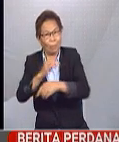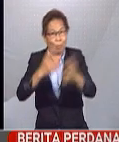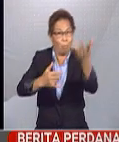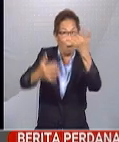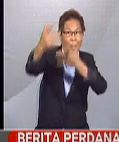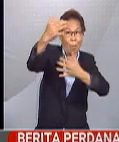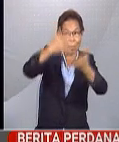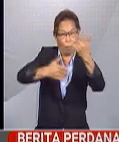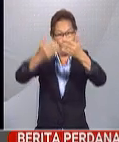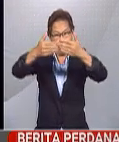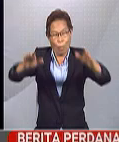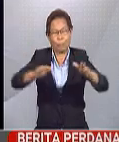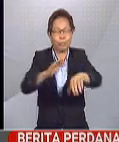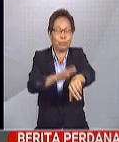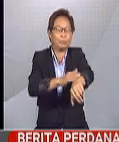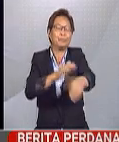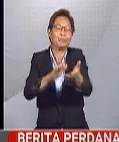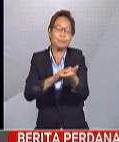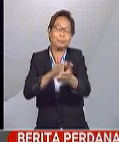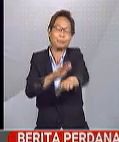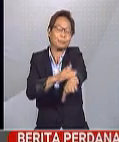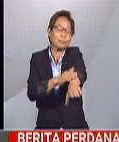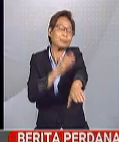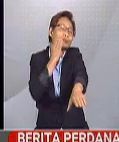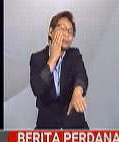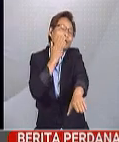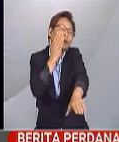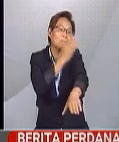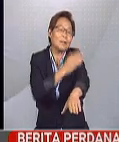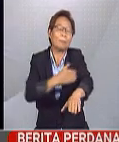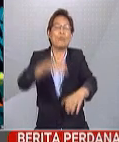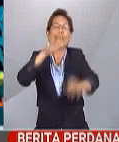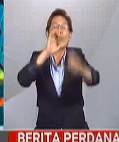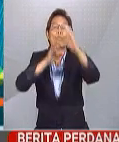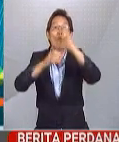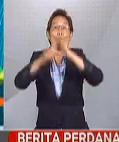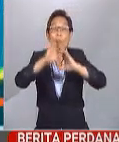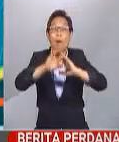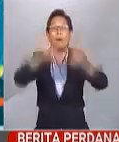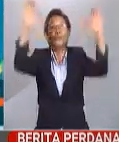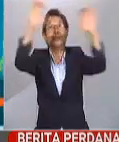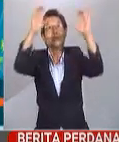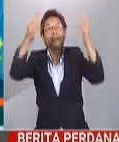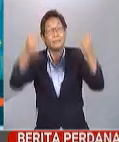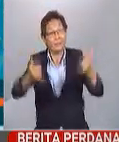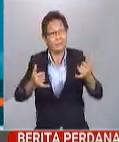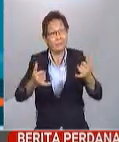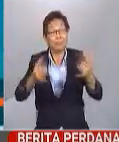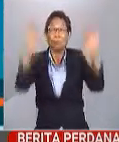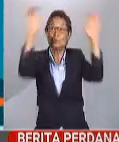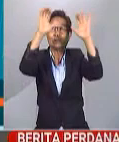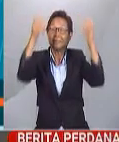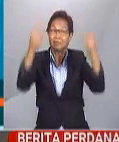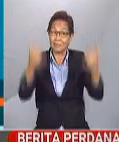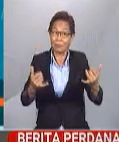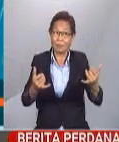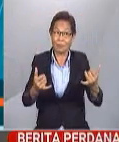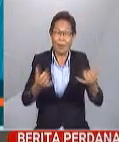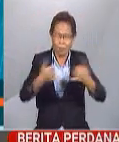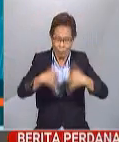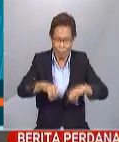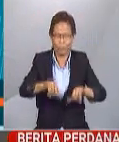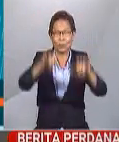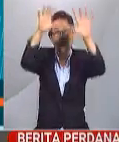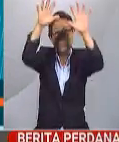terbuka, memakai krim pelindung matahari dan minum air secukupnya. Baiklah, keadaan cuaca semasa pada ketika ini masih